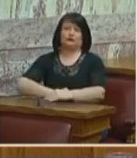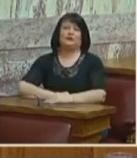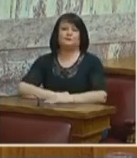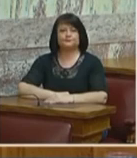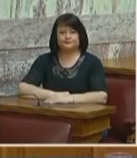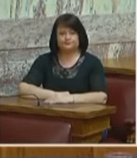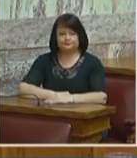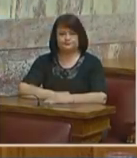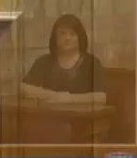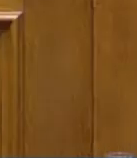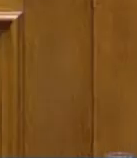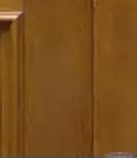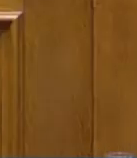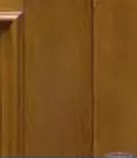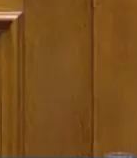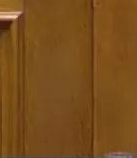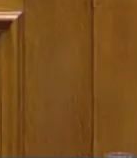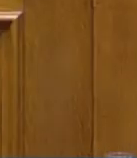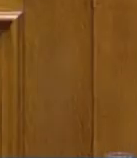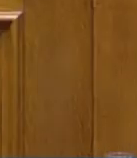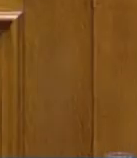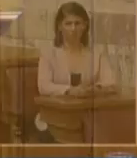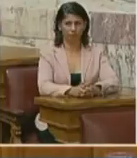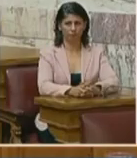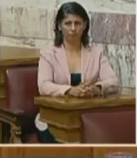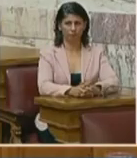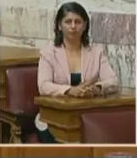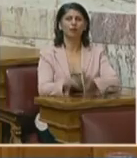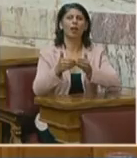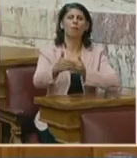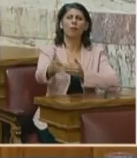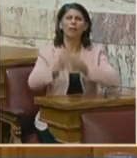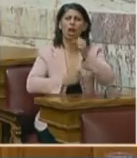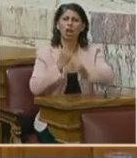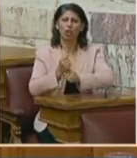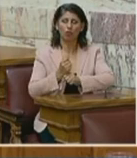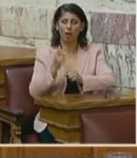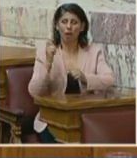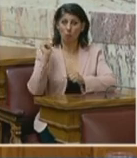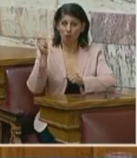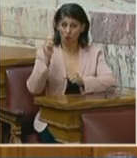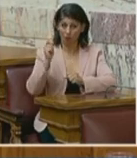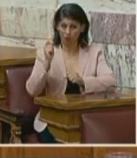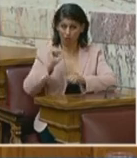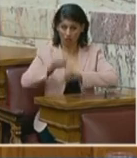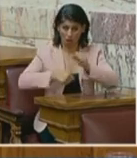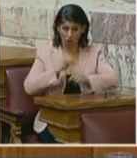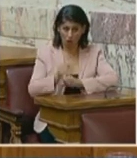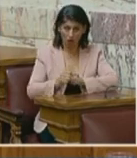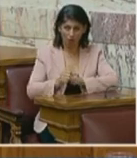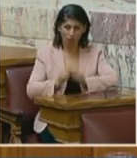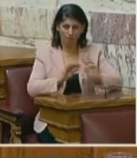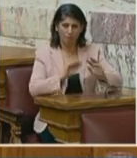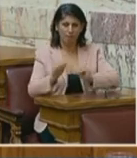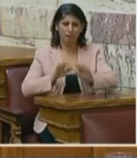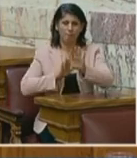χρόνια κάποιοι μεταφέρουν τον πολιτικό αγώνα και πάλι στο πεζοδρόμιο, θα είναι επιζήμιοι για την ελληνική κοινωνία, για το